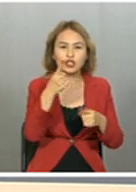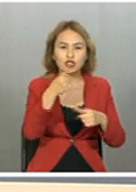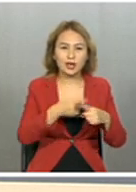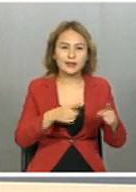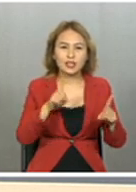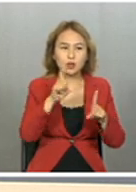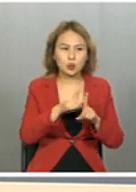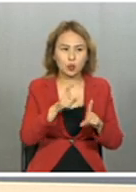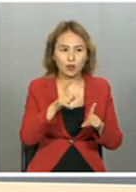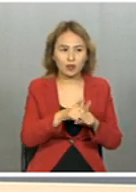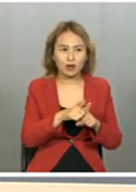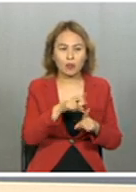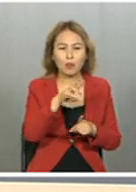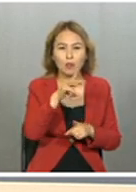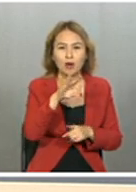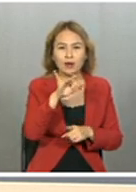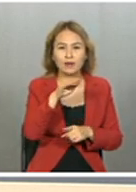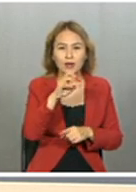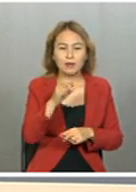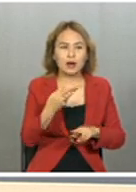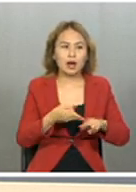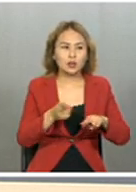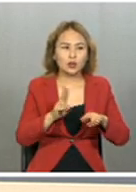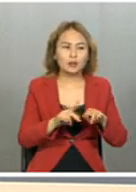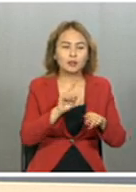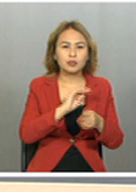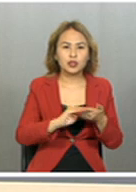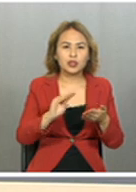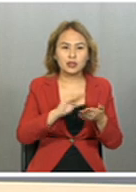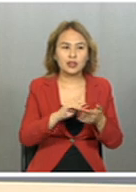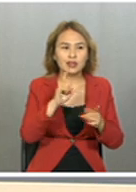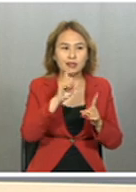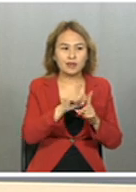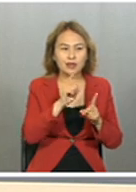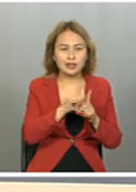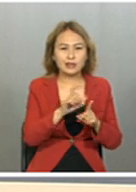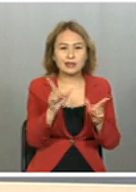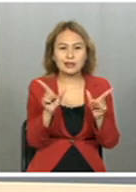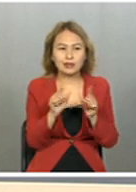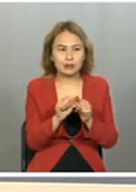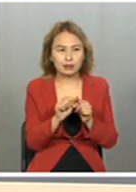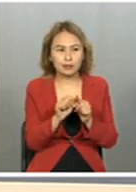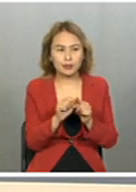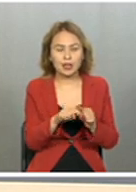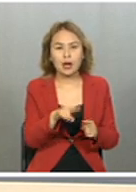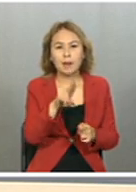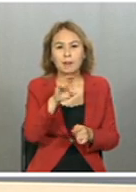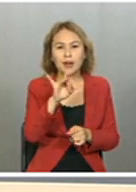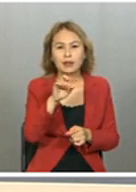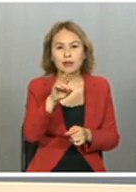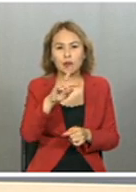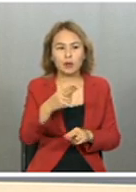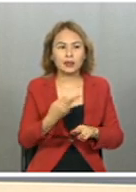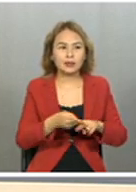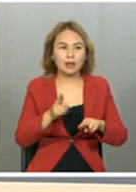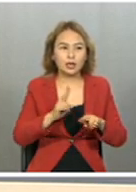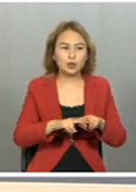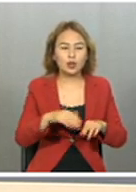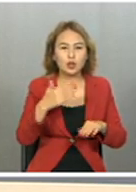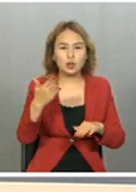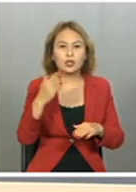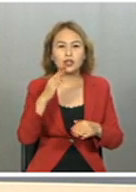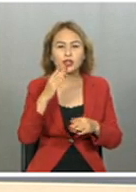слова, морфема, которая пишется со словами слитно. Предлог – это служебная часть